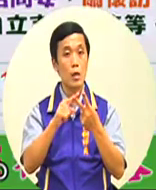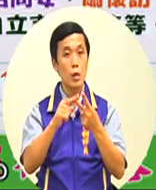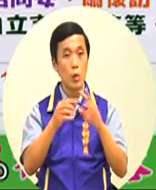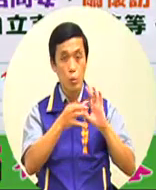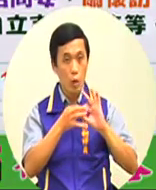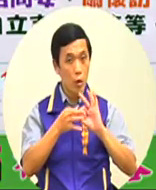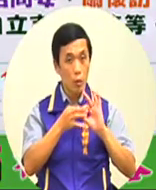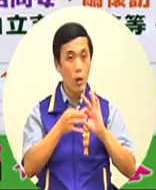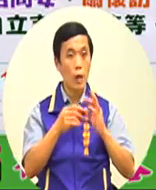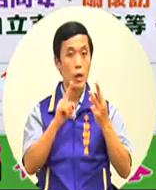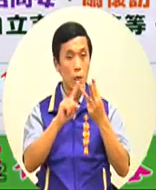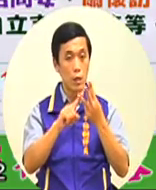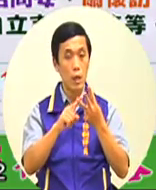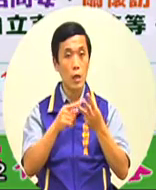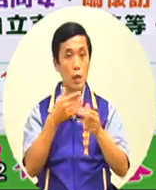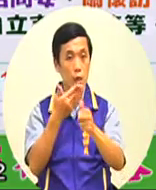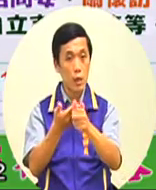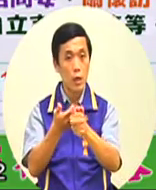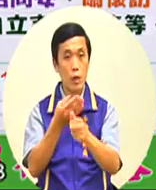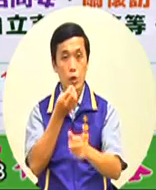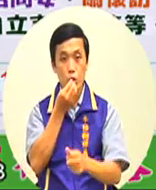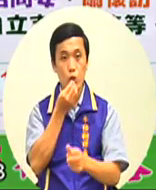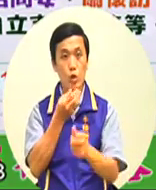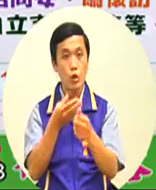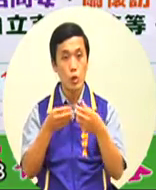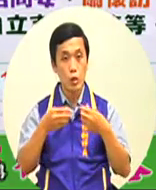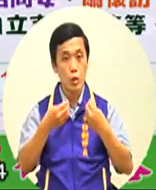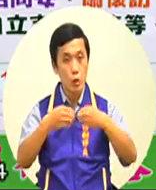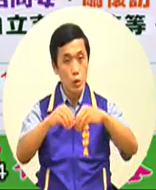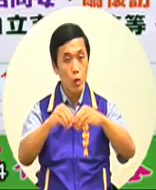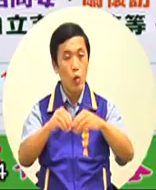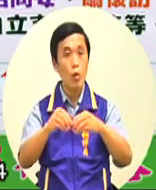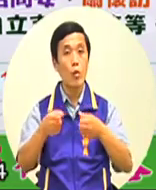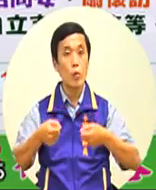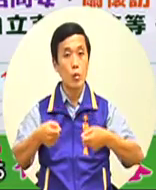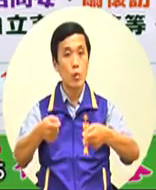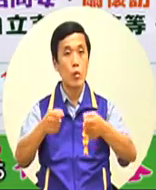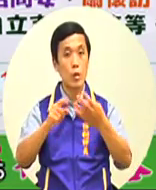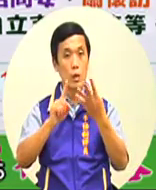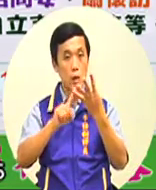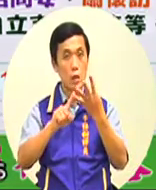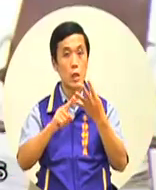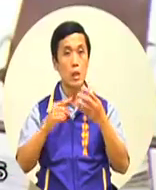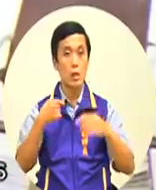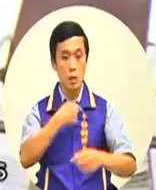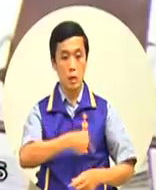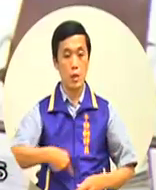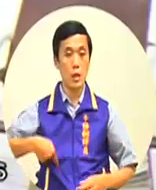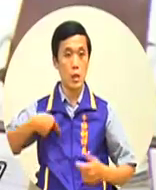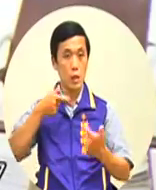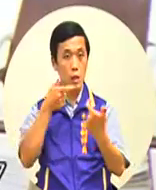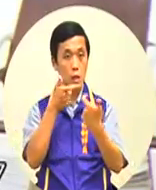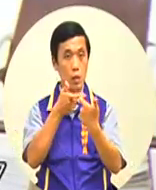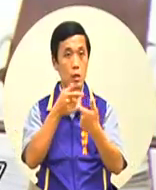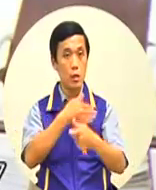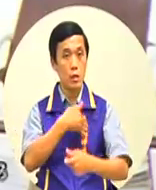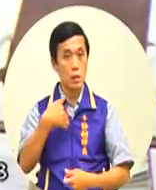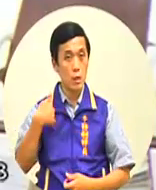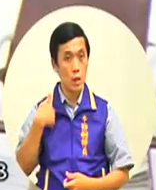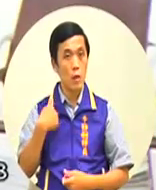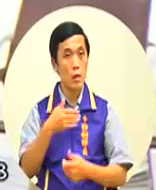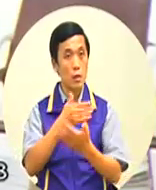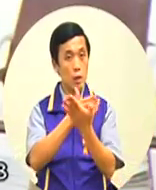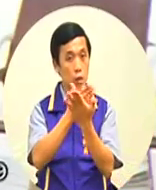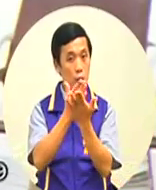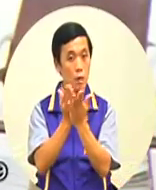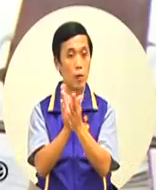餐饮的服务体适能 的这样子的对他们的一些长辈的这样子的服